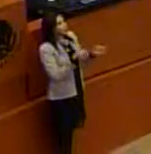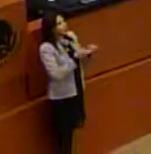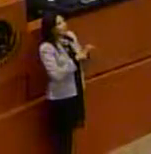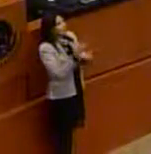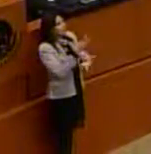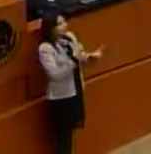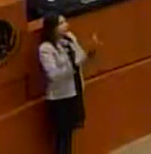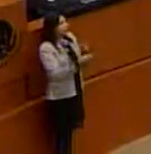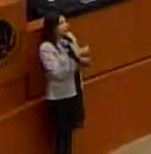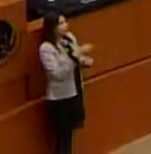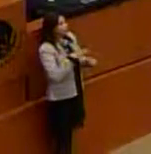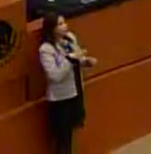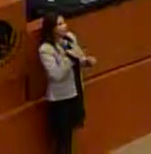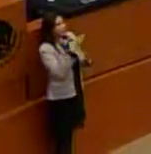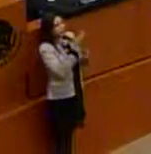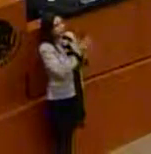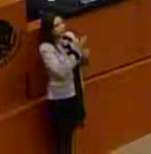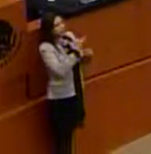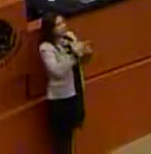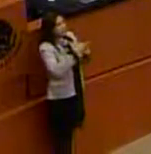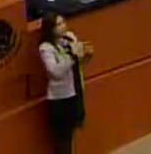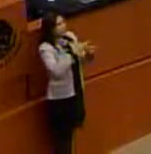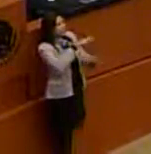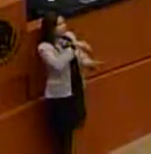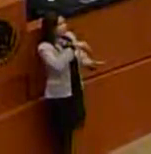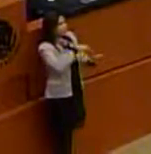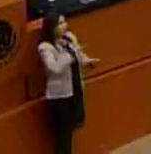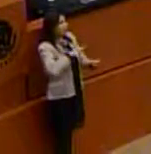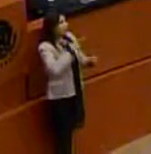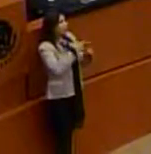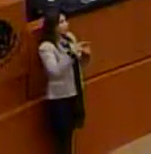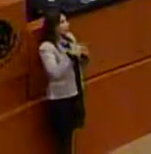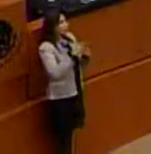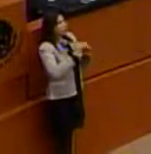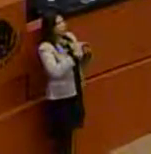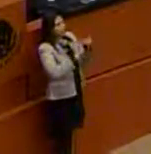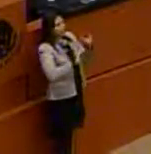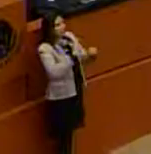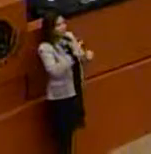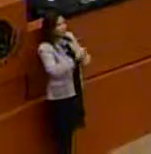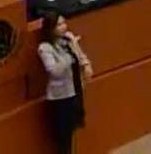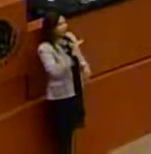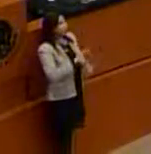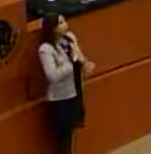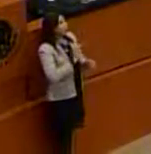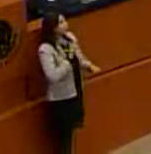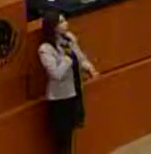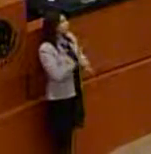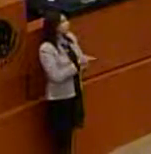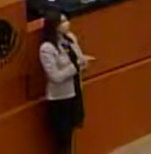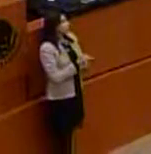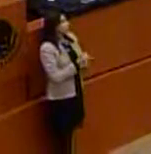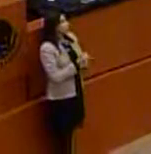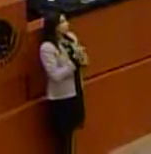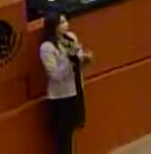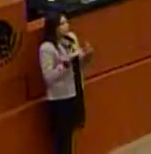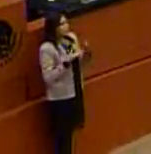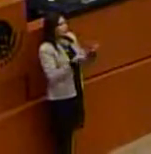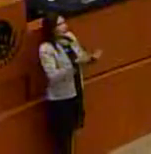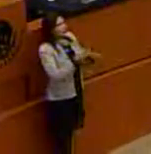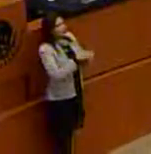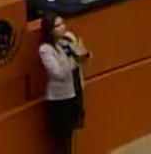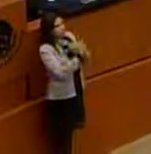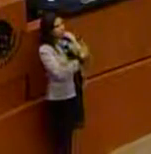économiquement favorisées et celles qui le sont moins. En garantissant un revenu à chacun indépendamment du travail, le